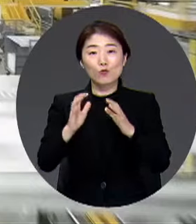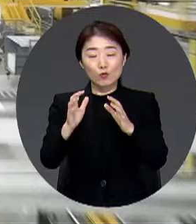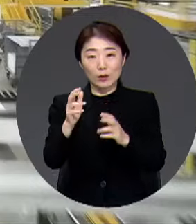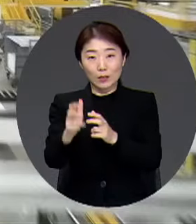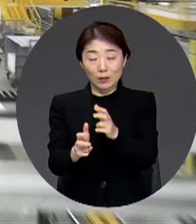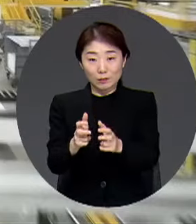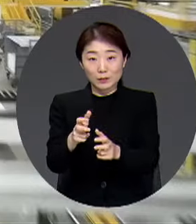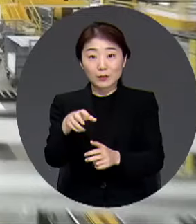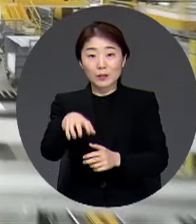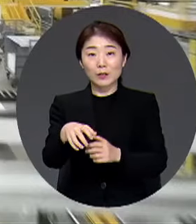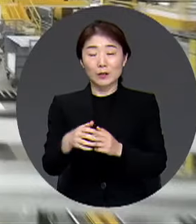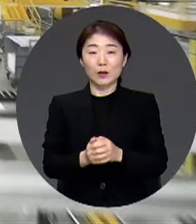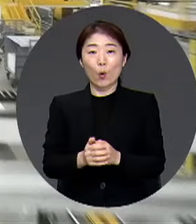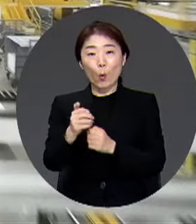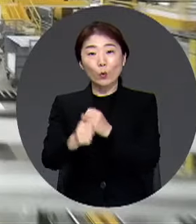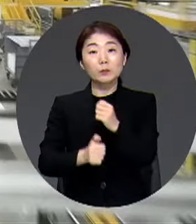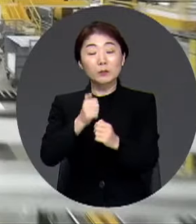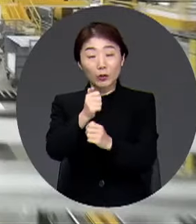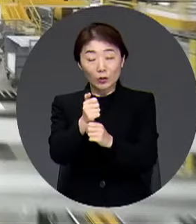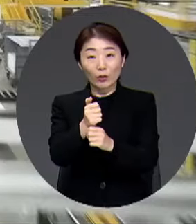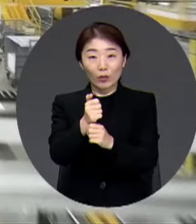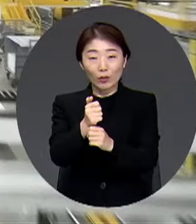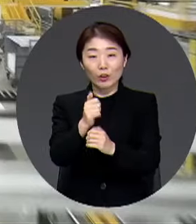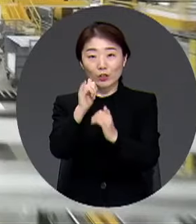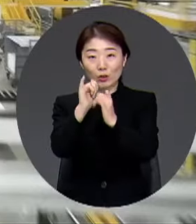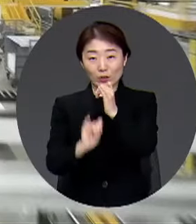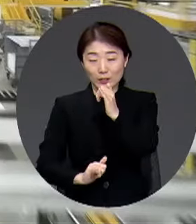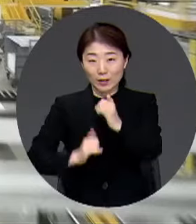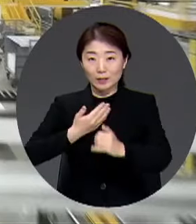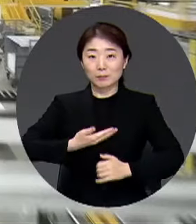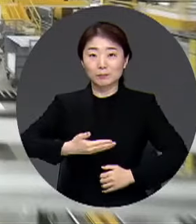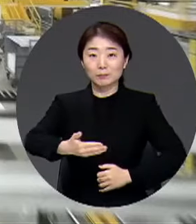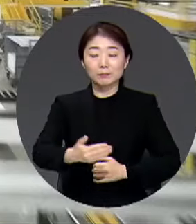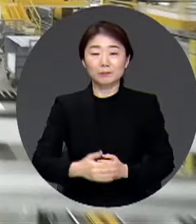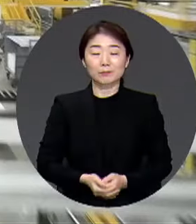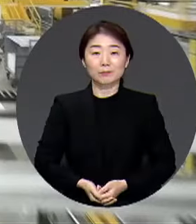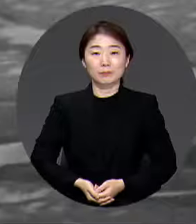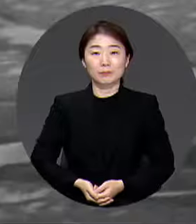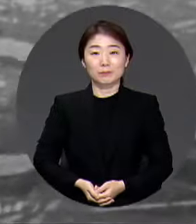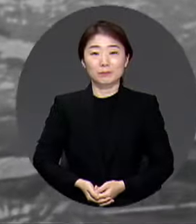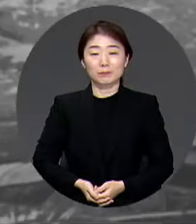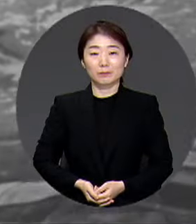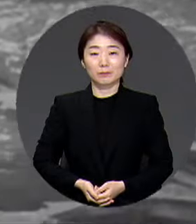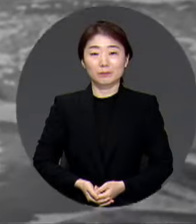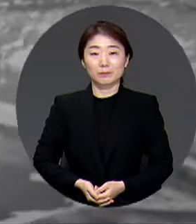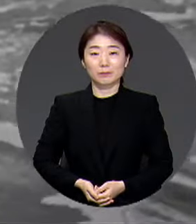국가산단 반세기의 애환을 부정석 기자가 정리해드립니다.